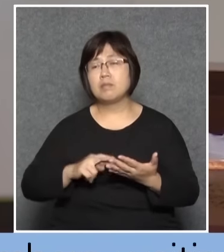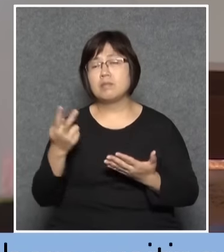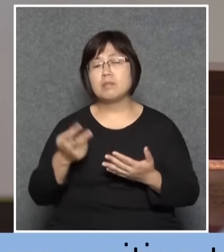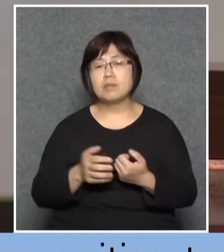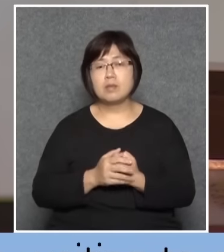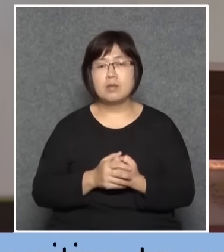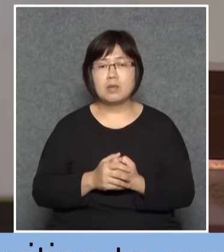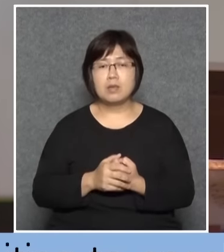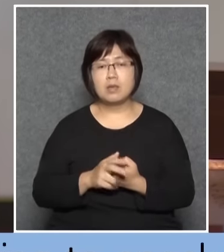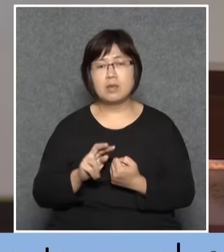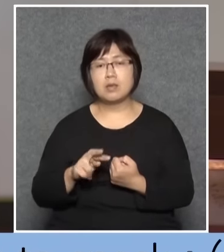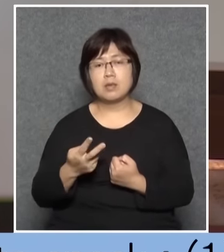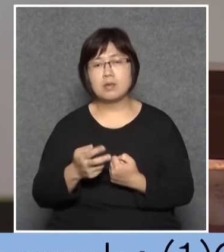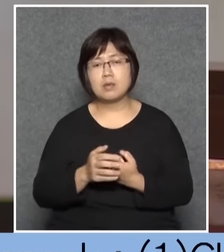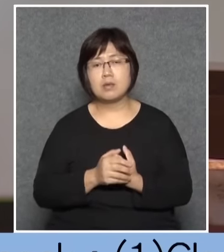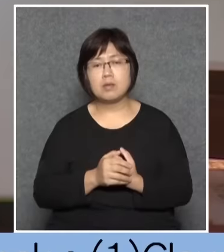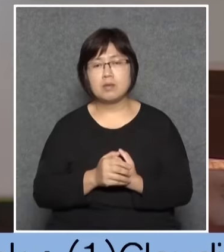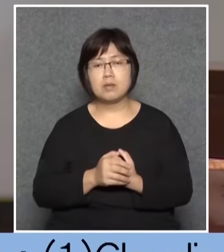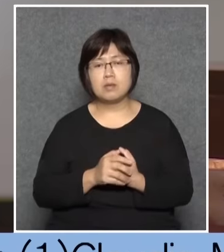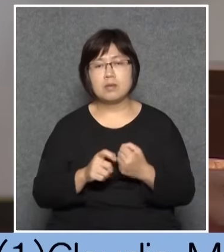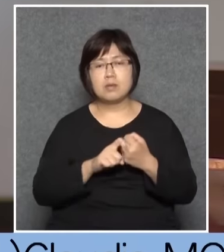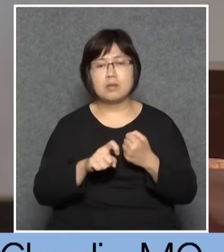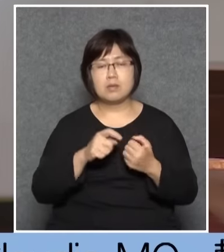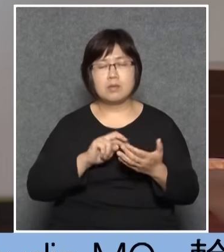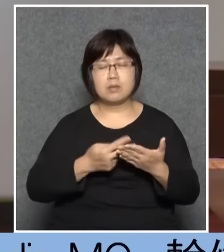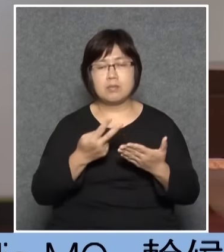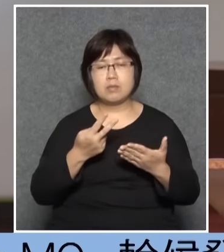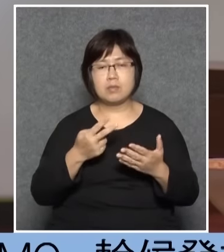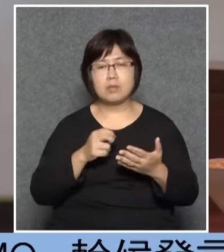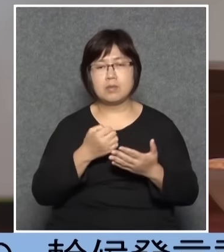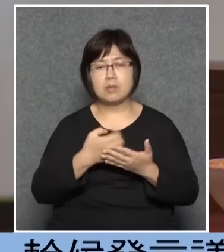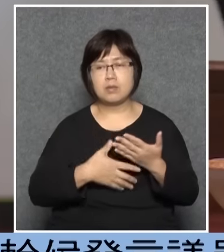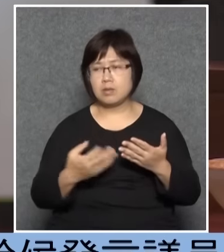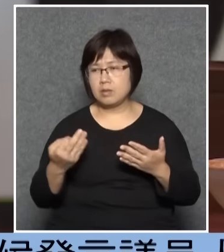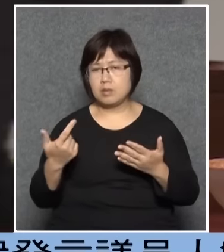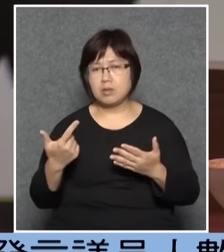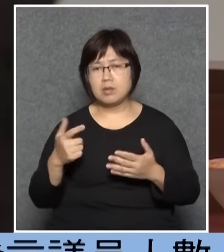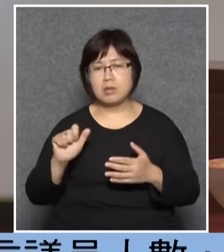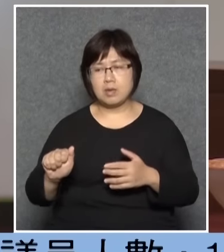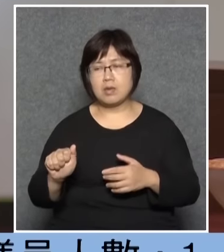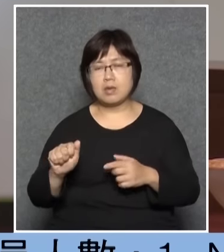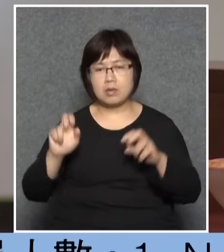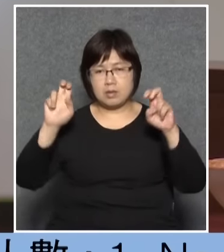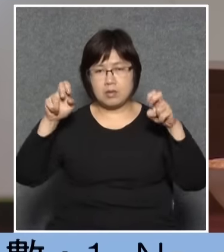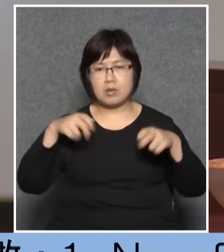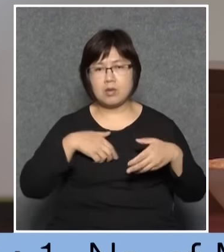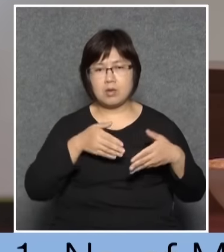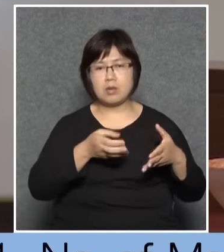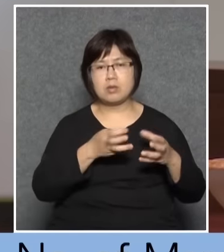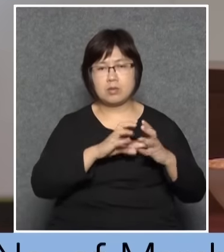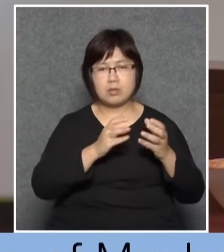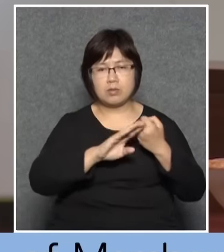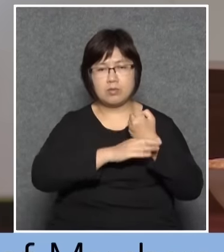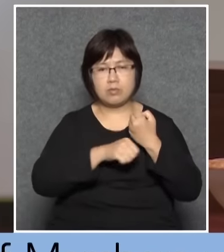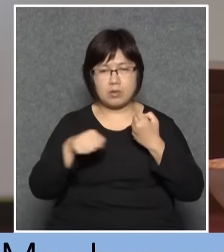咁變成咧，就呢個第9條修訂案修訂條例嘅第38A 條嘅標題，向小組法官